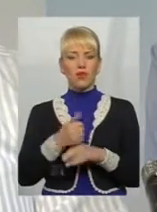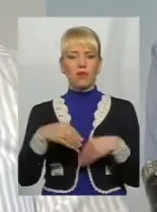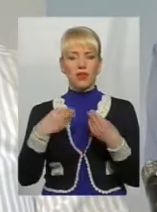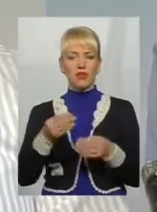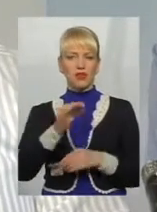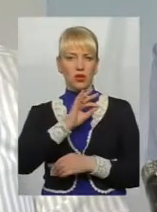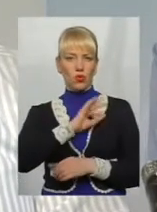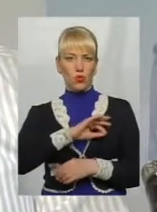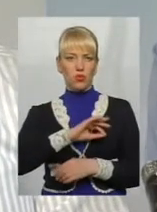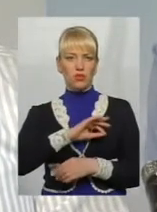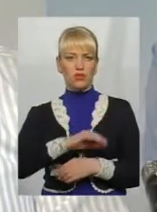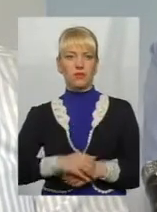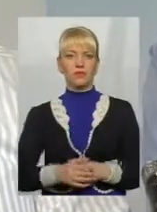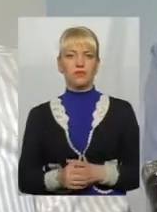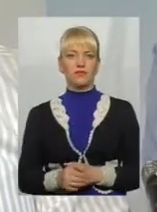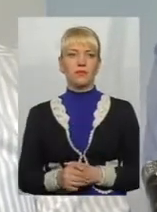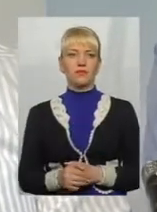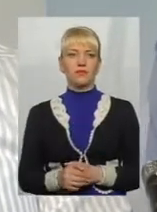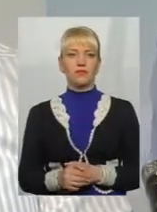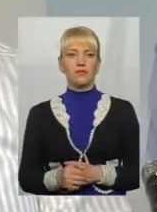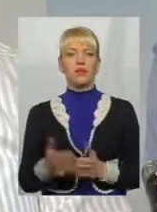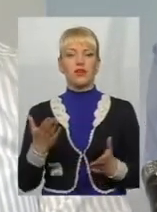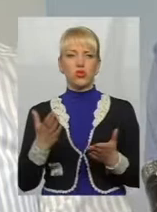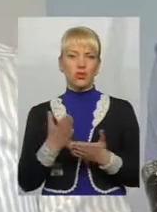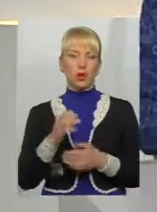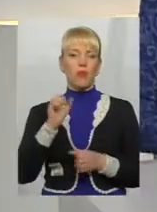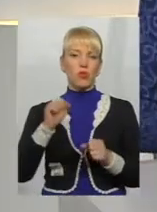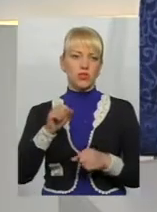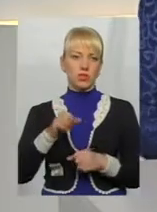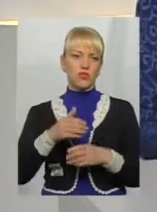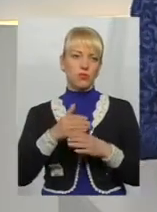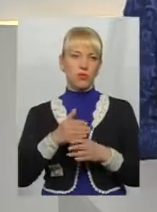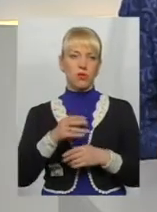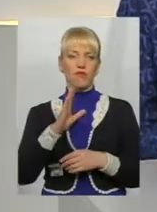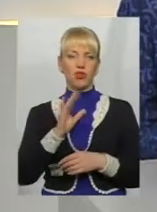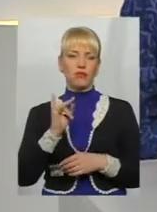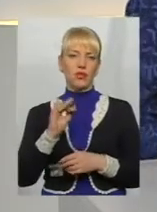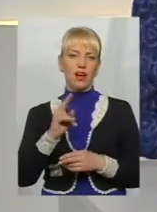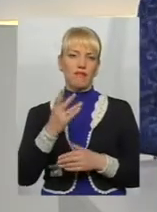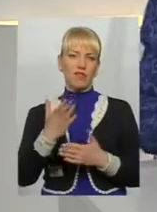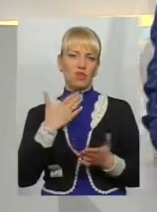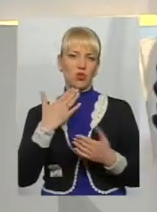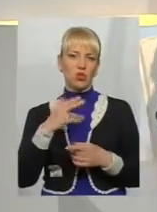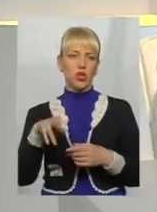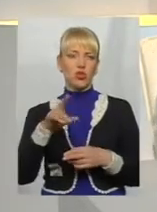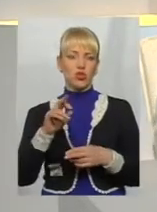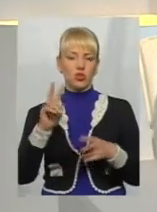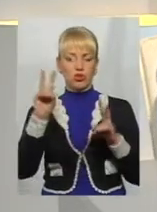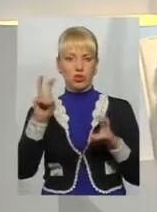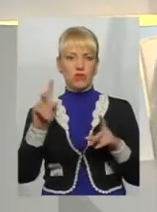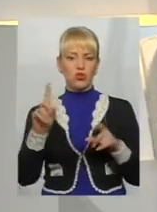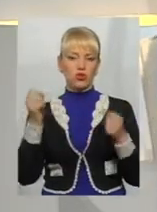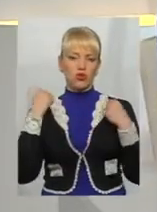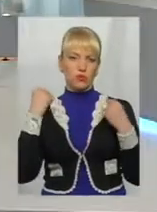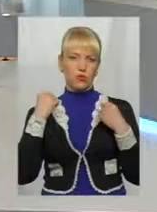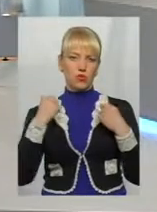і, якщо є можливість, допомагати спорту. Володимир Ілліч, як ви ставитесь до твердження, що спорт